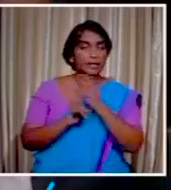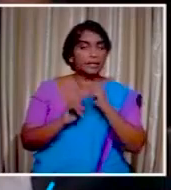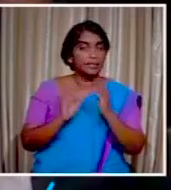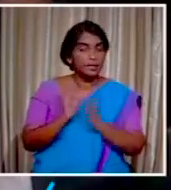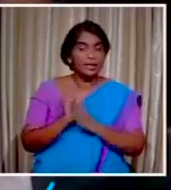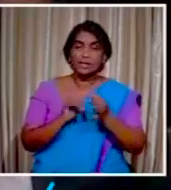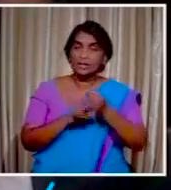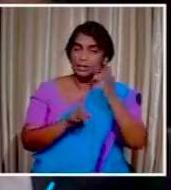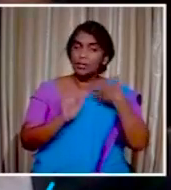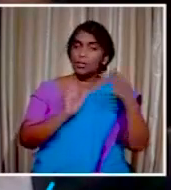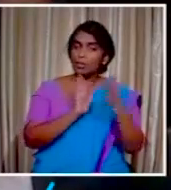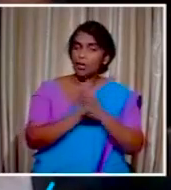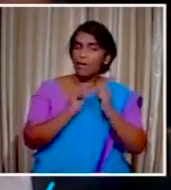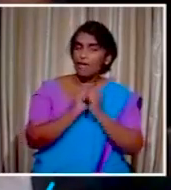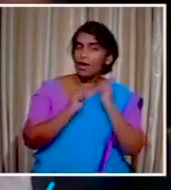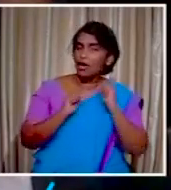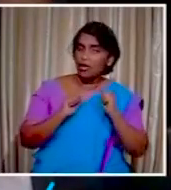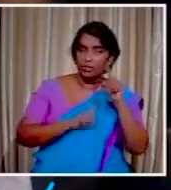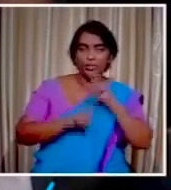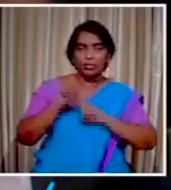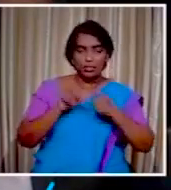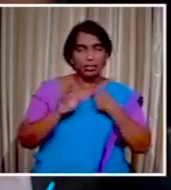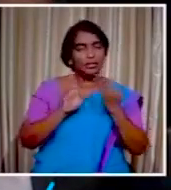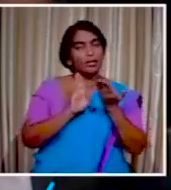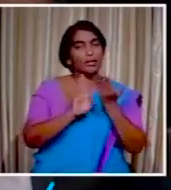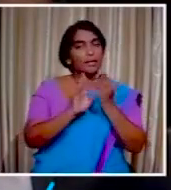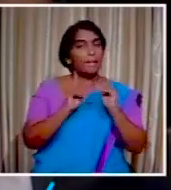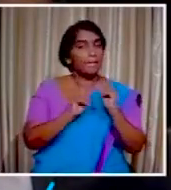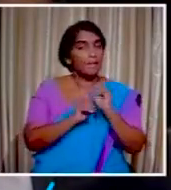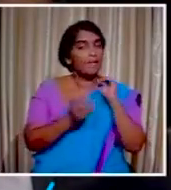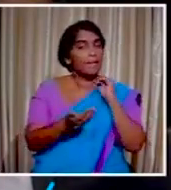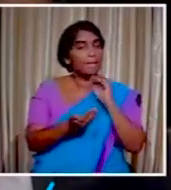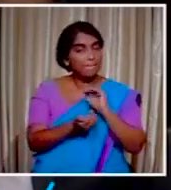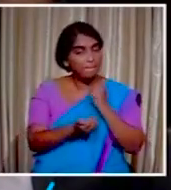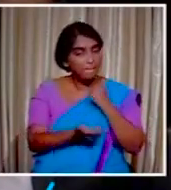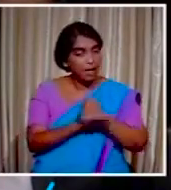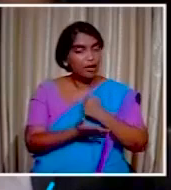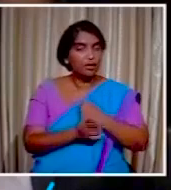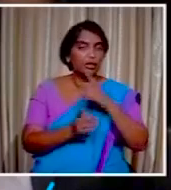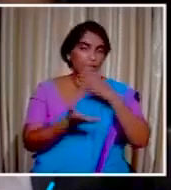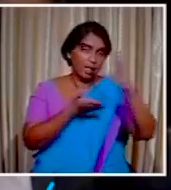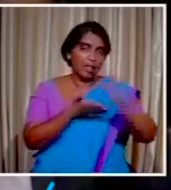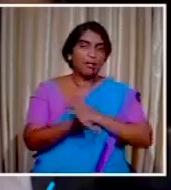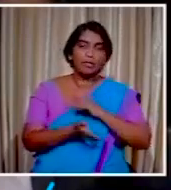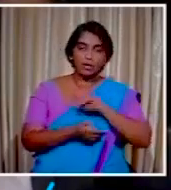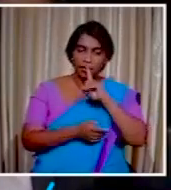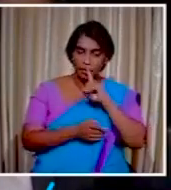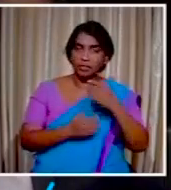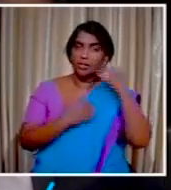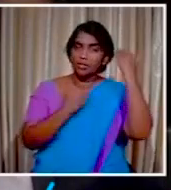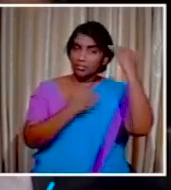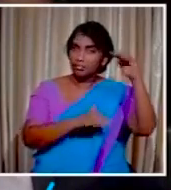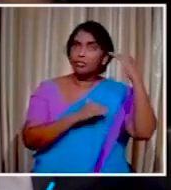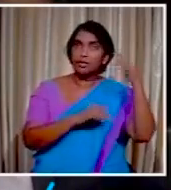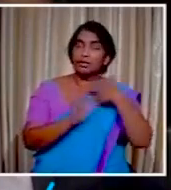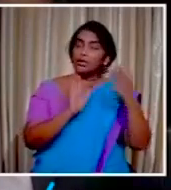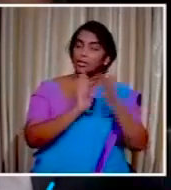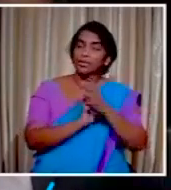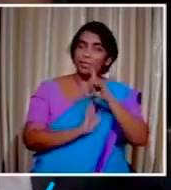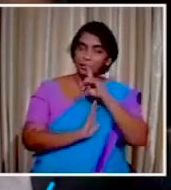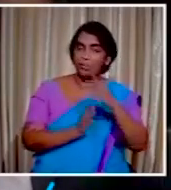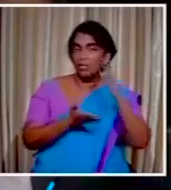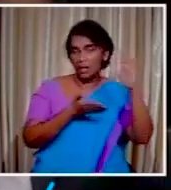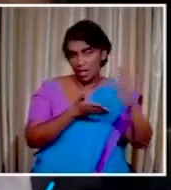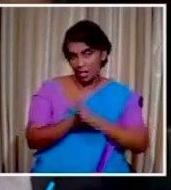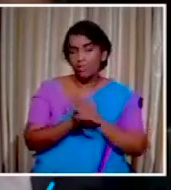ජනාධිපතිතුමා අපි කතා කරා මේක කොහොමද කරන්නේ? අපි පෞද්ගලික බැංකුව වලින් කිව්වා මේකට උදව්වක් දෙන්න. අපි අපනයන කරුවන් හමු වෙලා කිව්වා මේකට